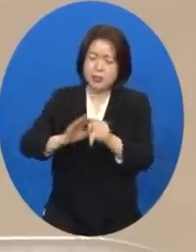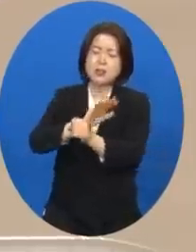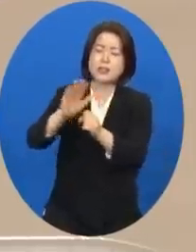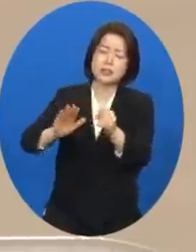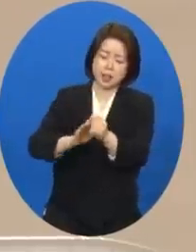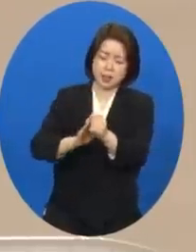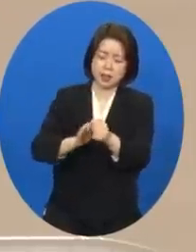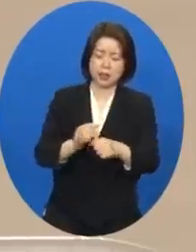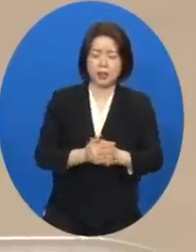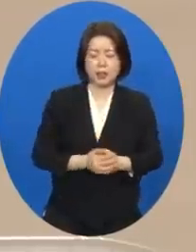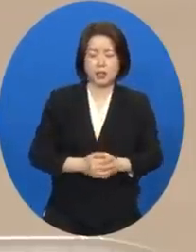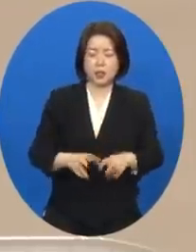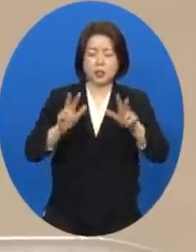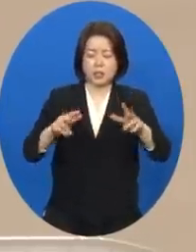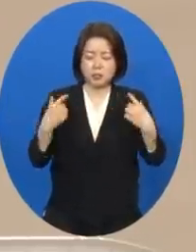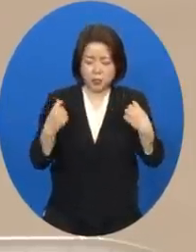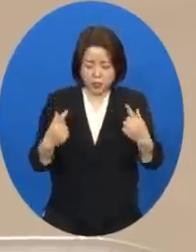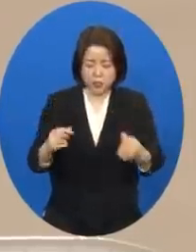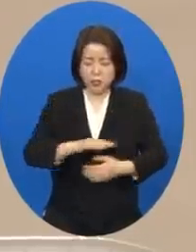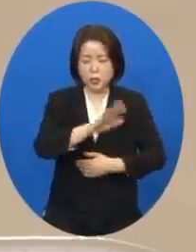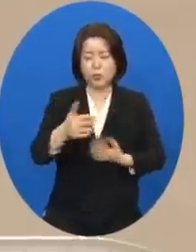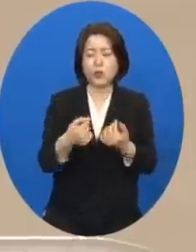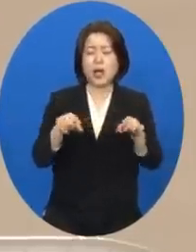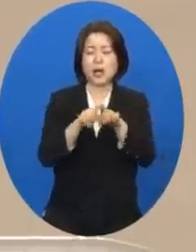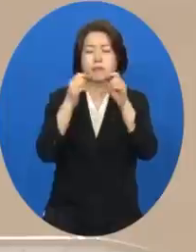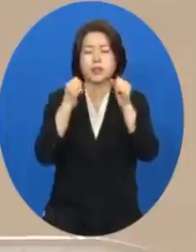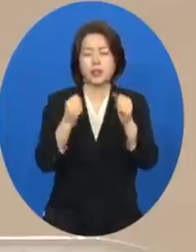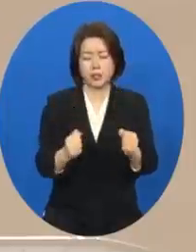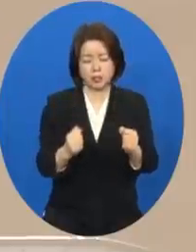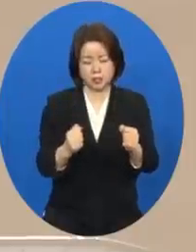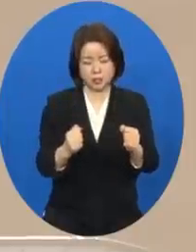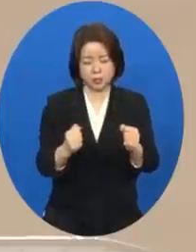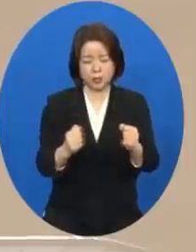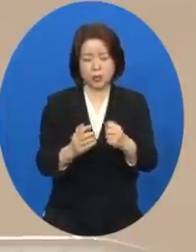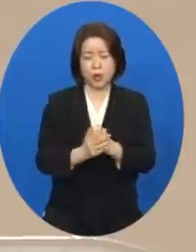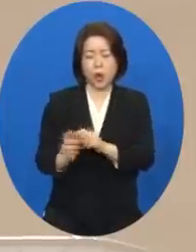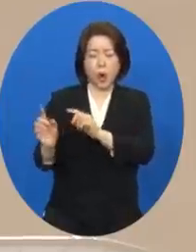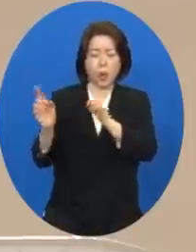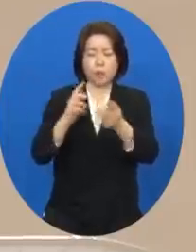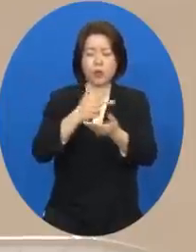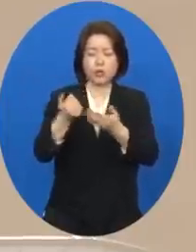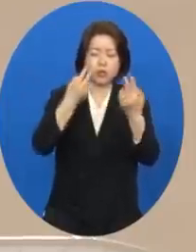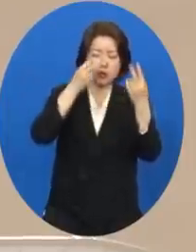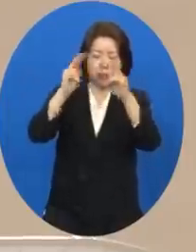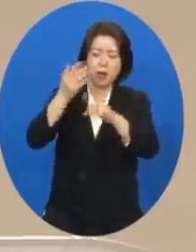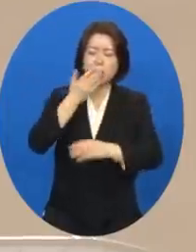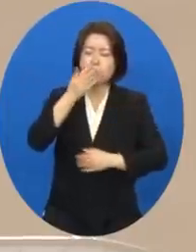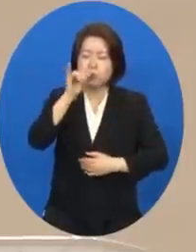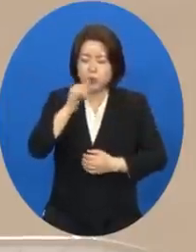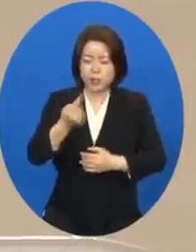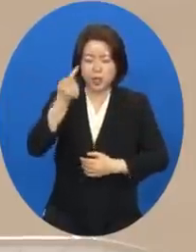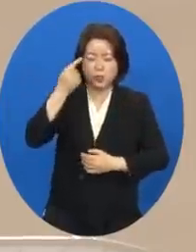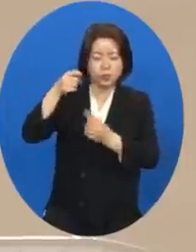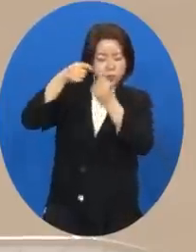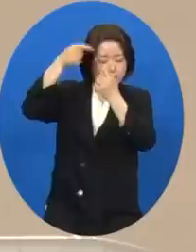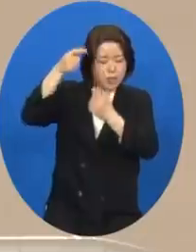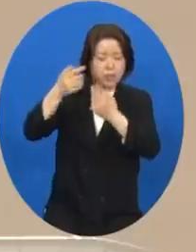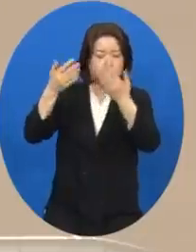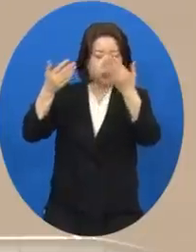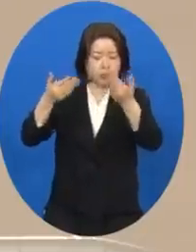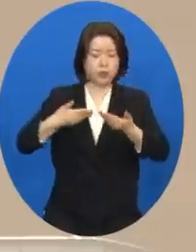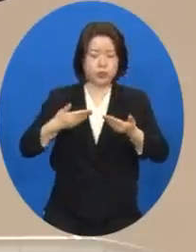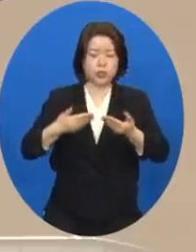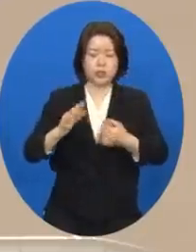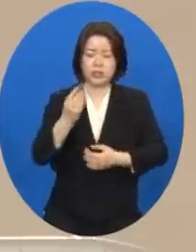하심과 지금도 우리와 함께 써서 부활의 주를 바라보도록 눈을 열어 주시는